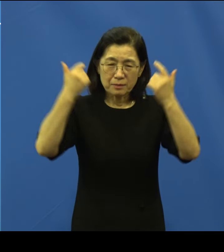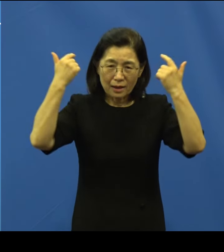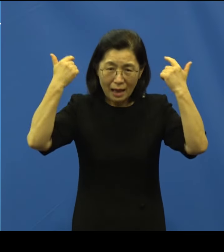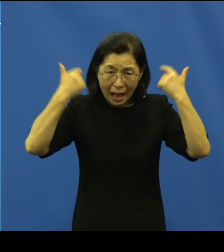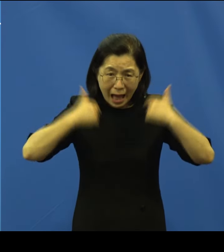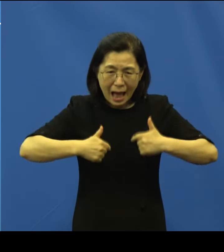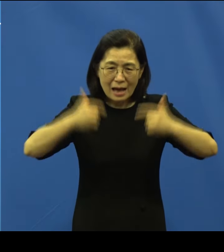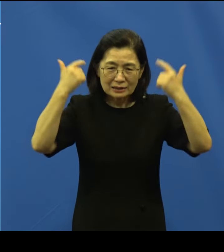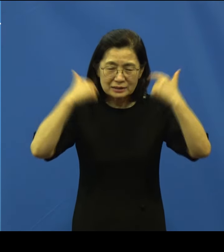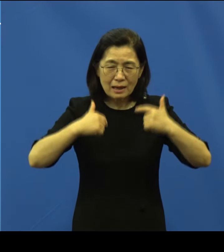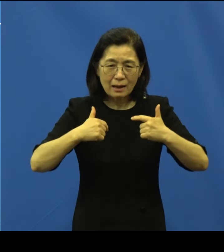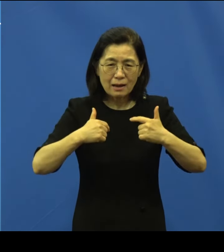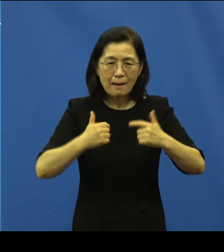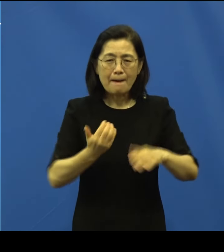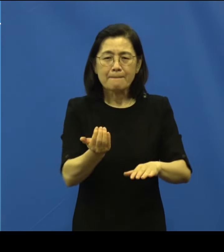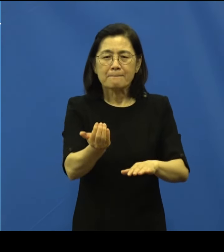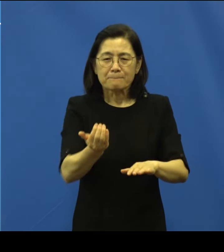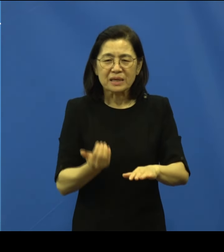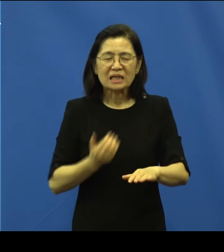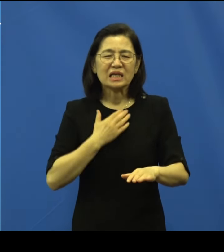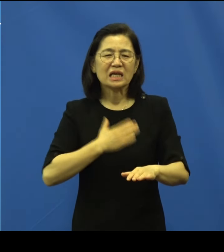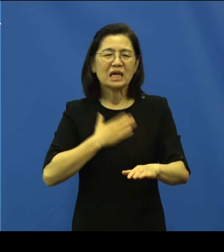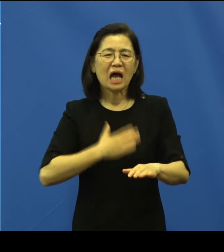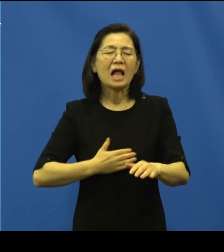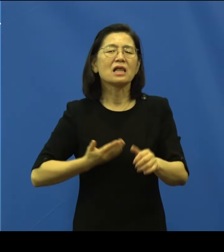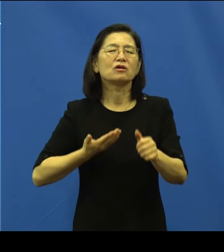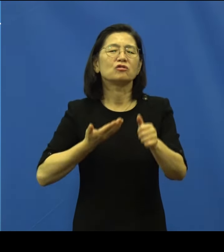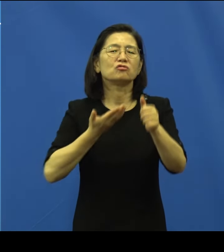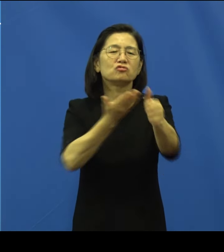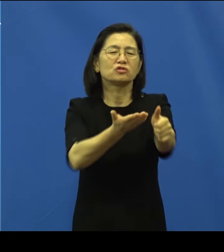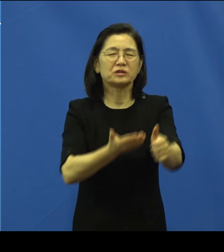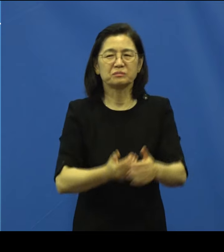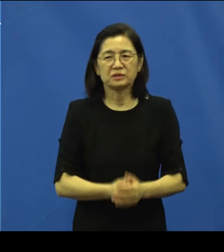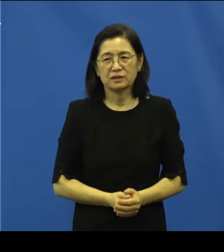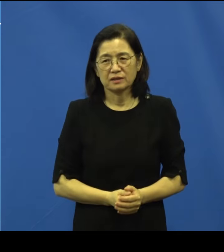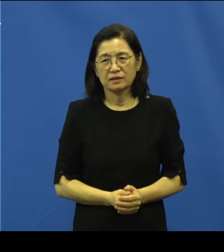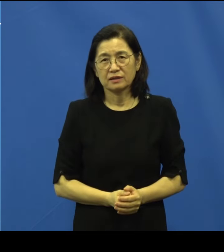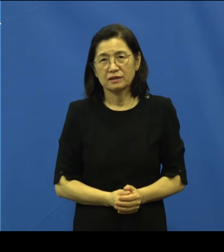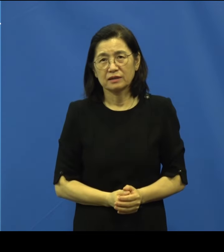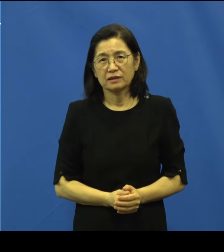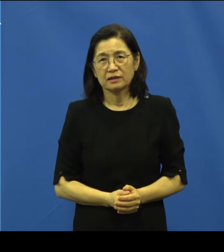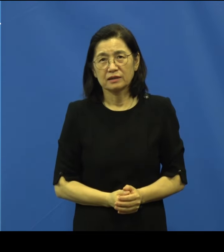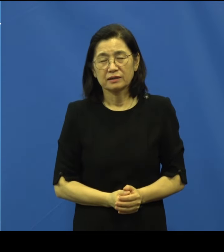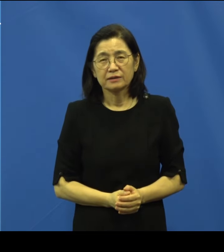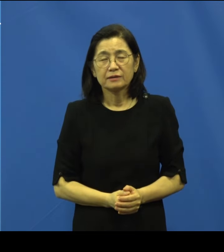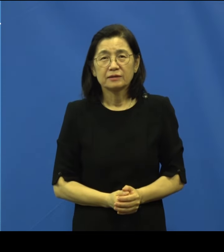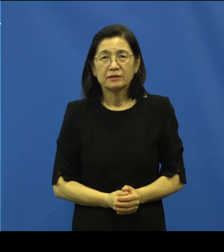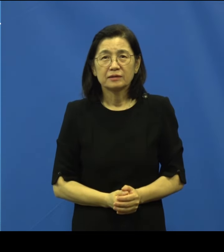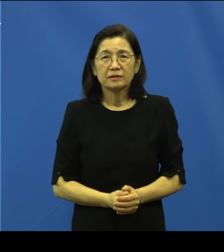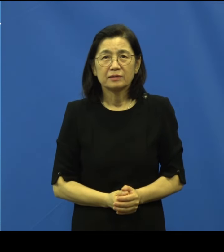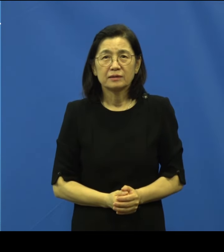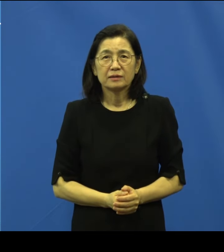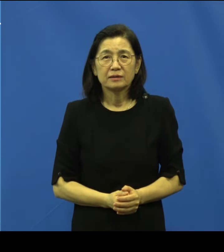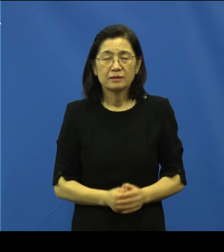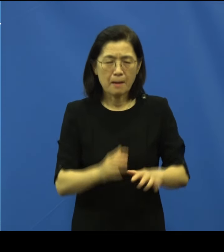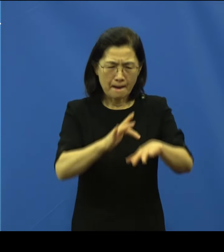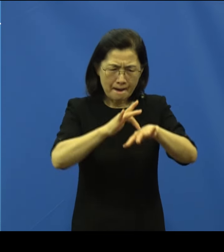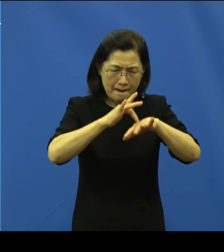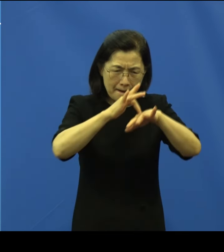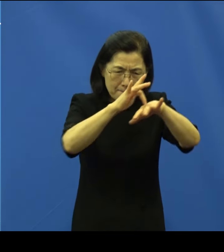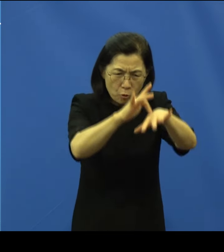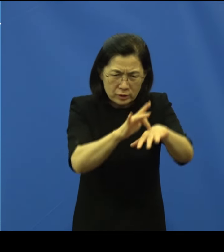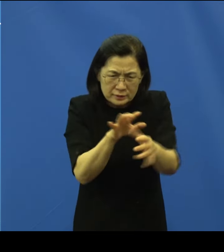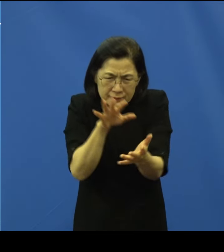걸 알려주세요. 우리 편에서 말씀을 들을 준비만 되어 있으면 여기에 모든 게 달려 있어요. 마귀는 삼킬자를